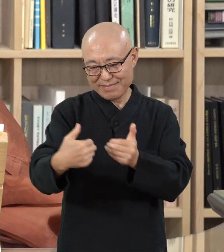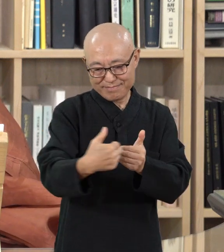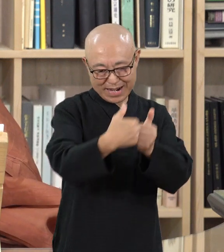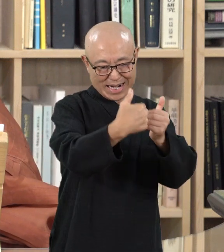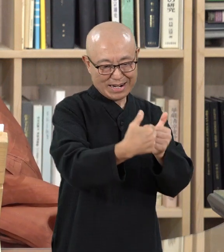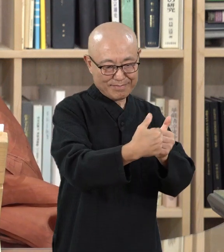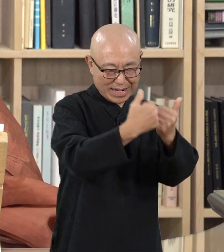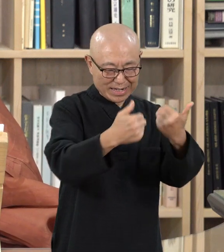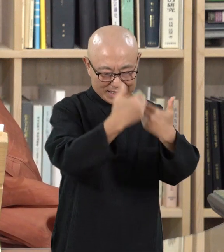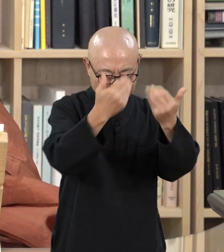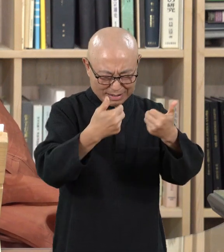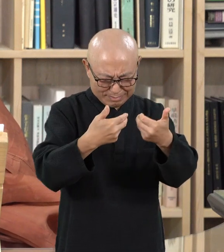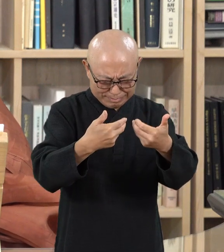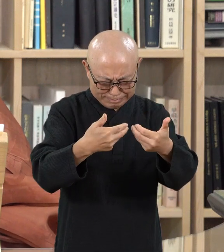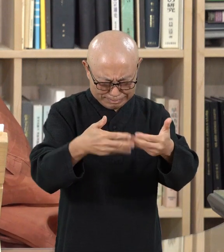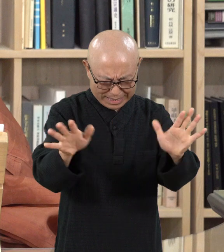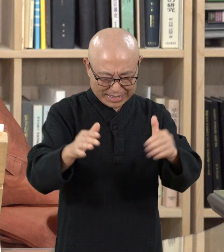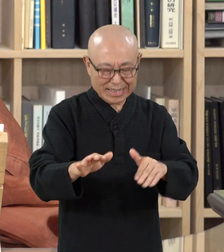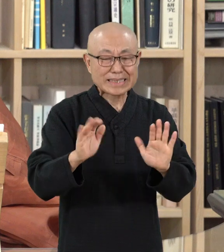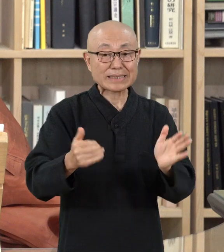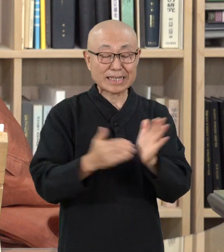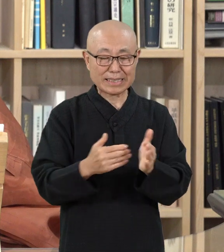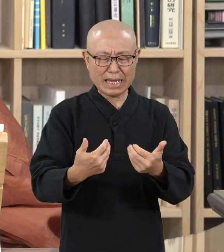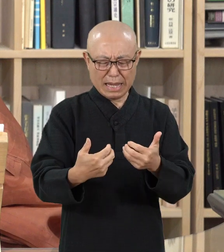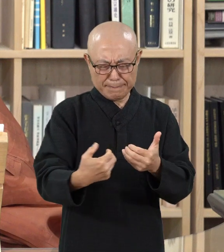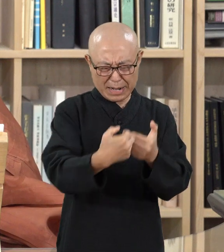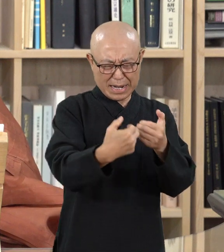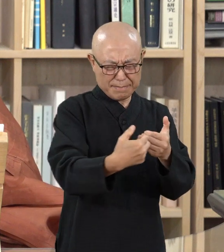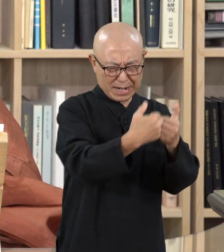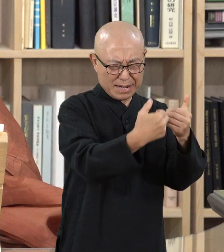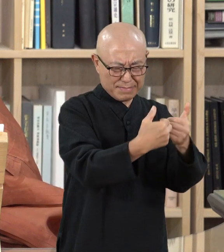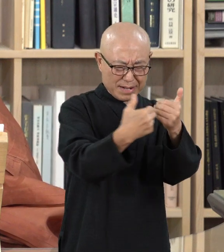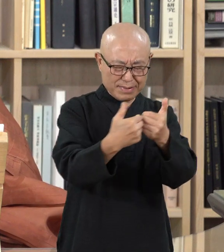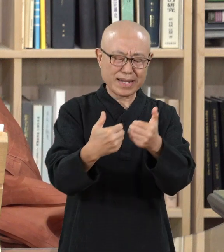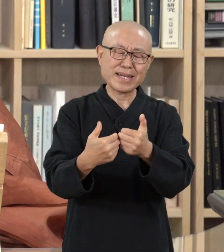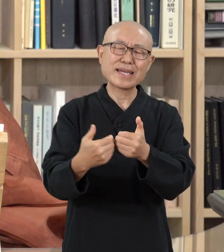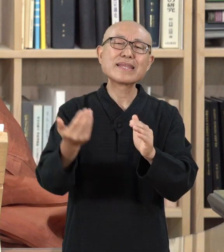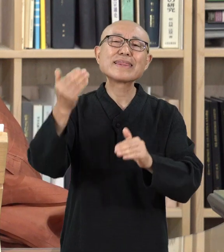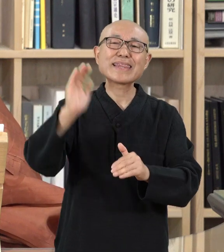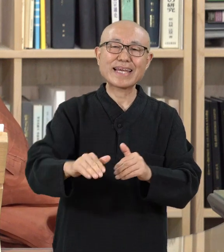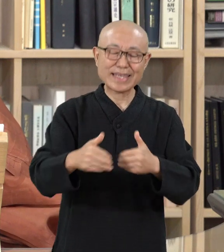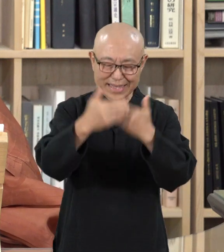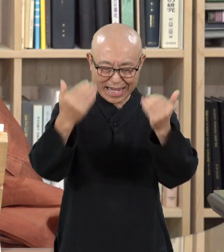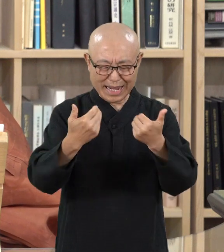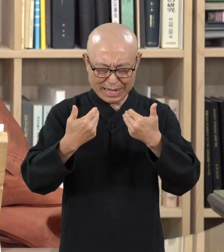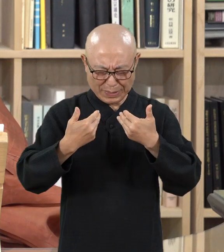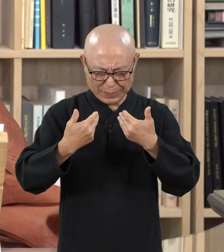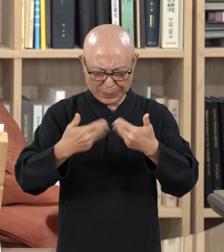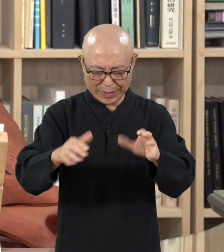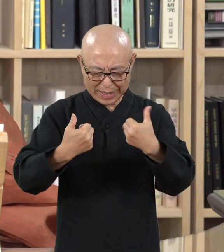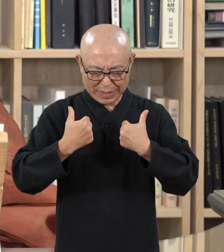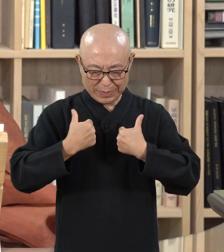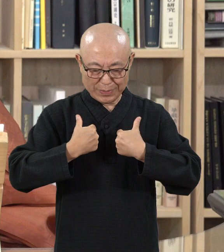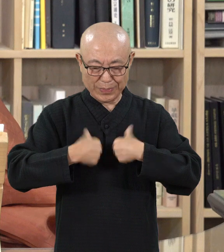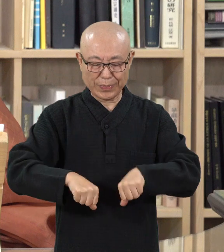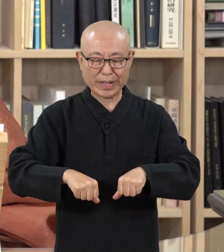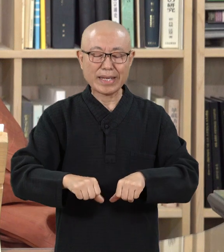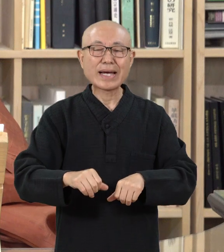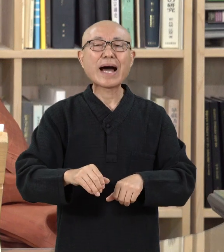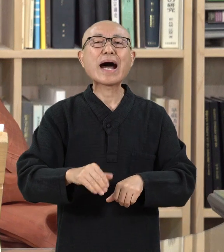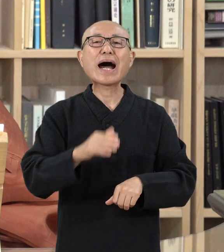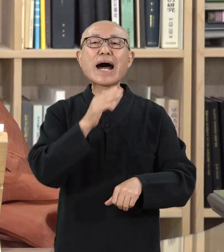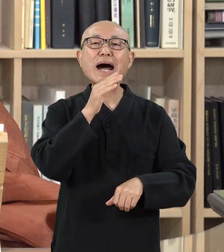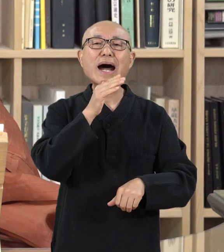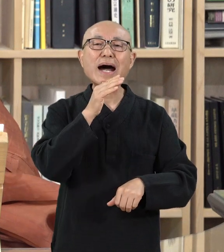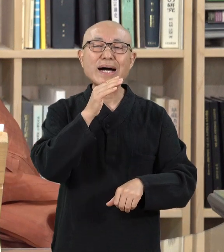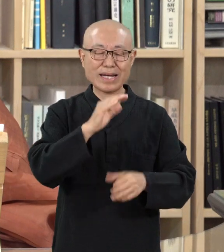모든 것을 상대해서 대결할 걸로 이어져 여기까지 왔는데, 이제는 그러한 것이 대결이 아니라